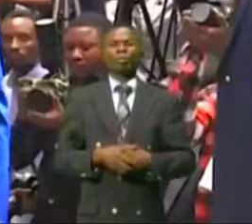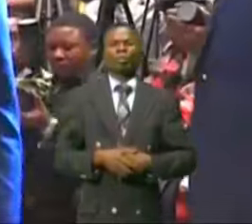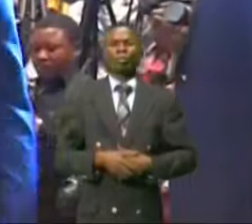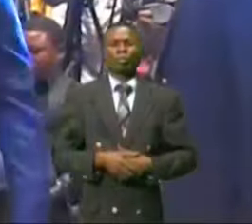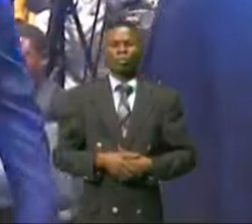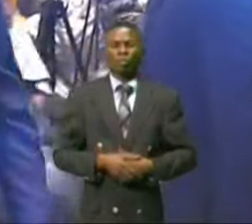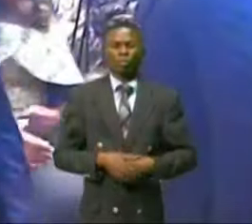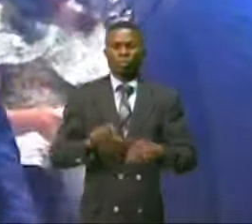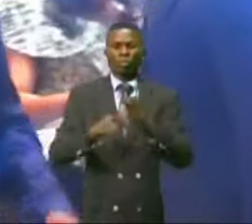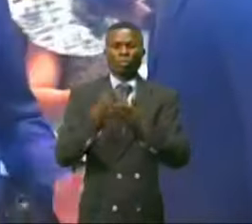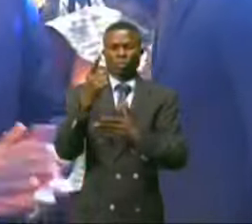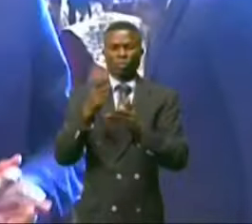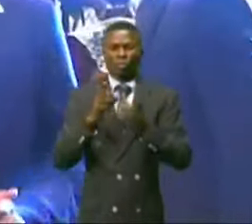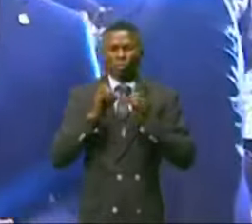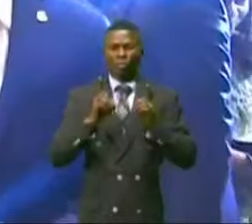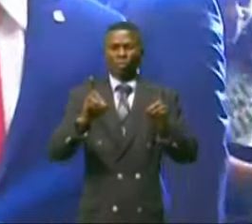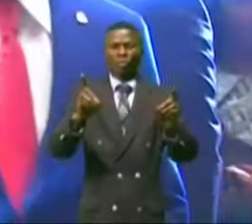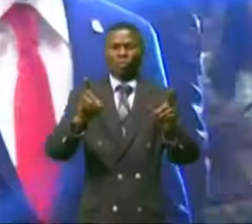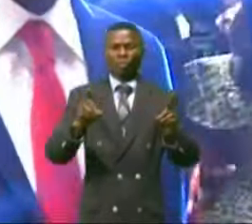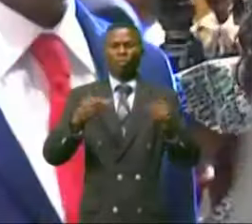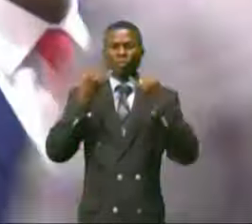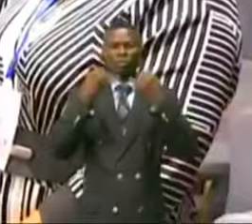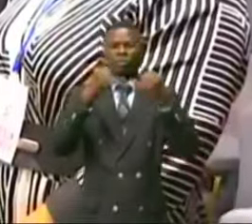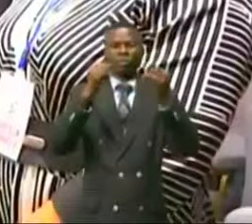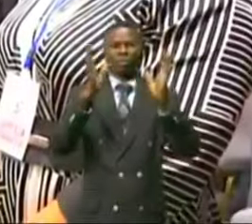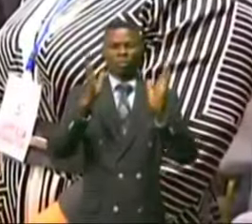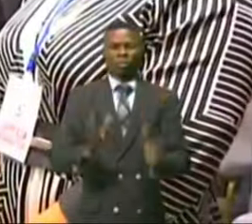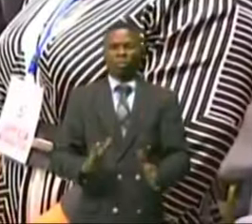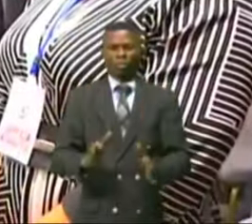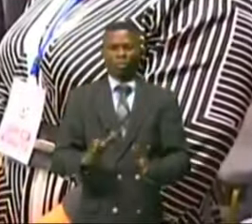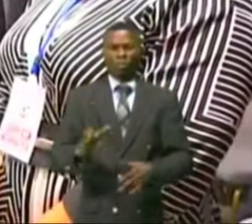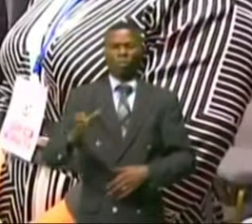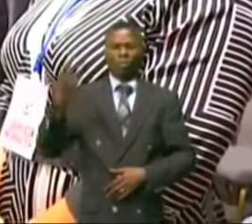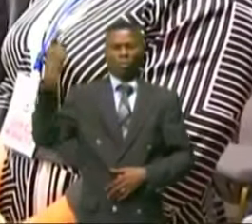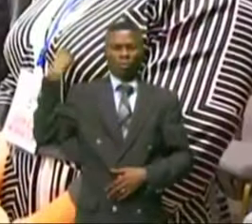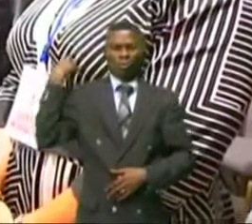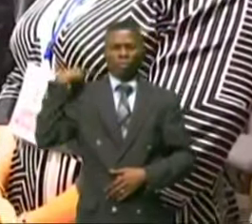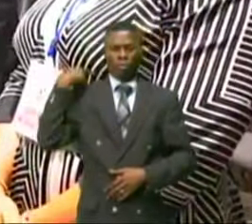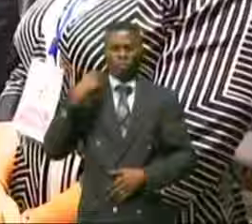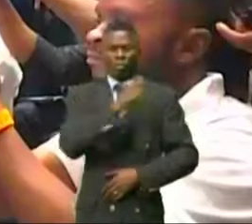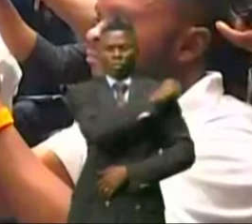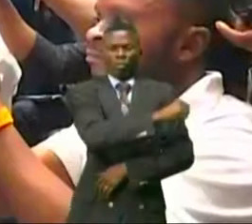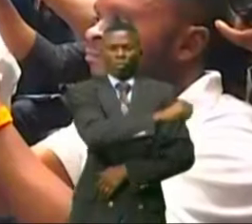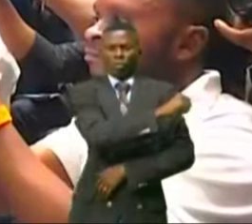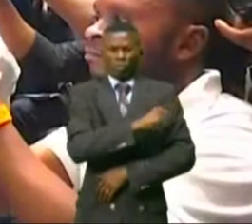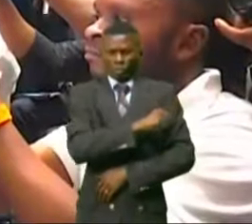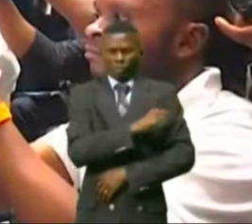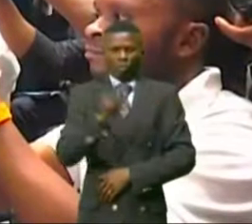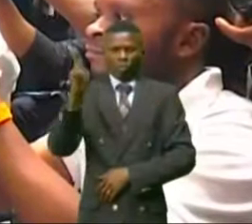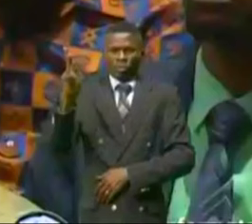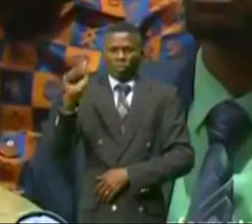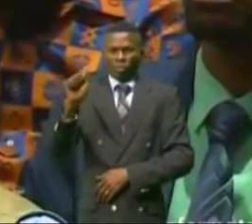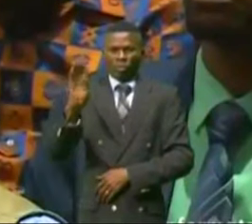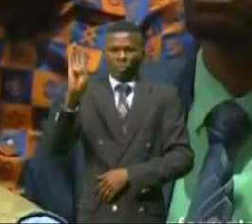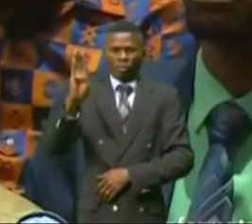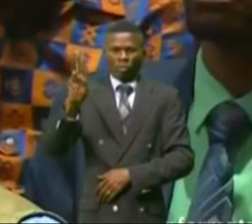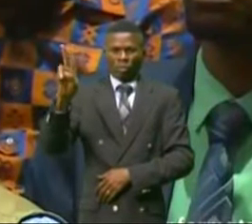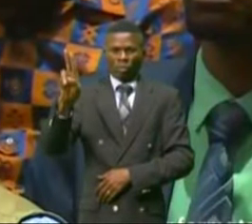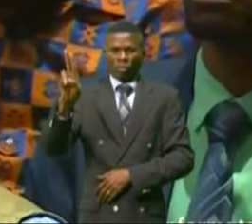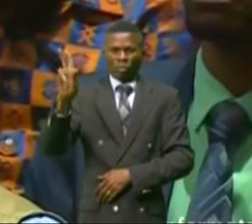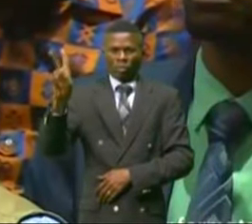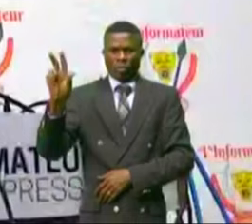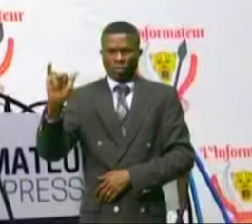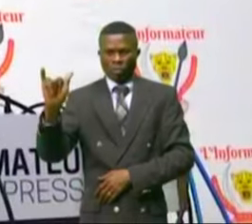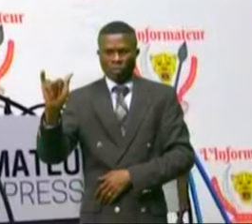Dans sa première sortie médiatique comme informateur, l'honorable Augustin Kabuya a dévoilé à la presse les grandes